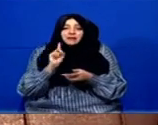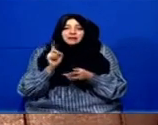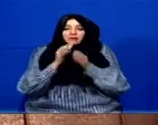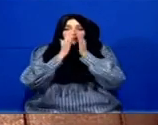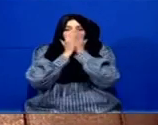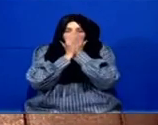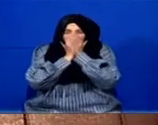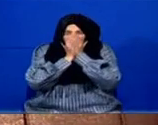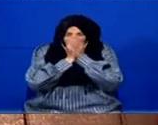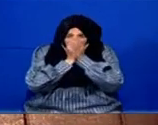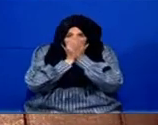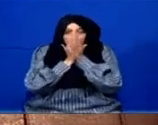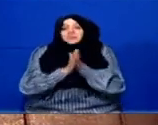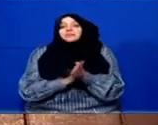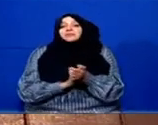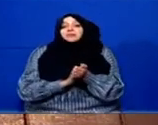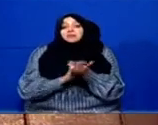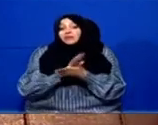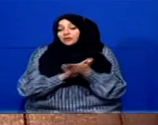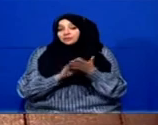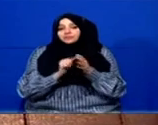وحقوق ارتفاع غيرها